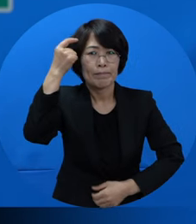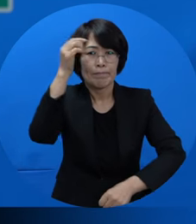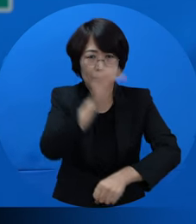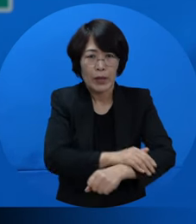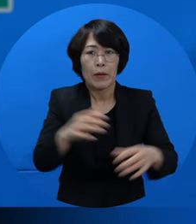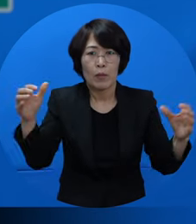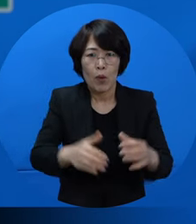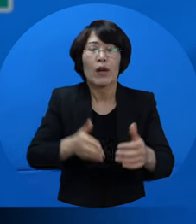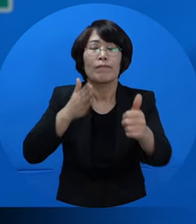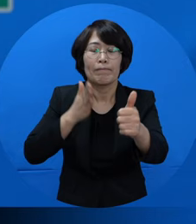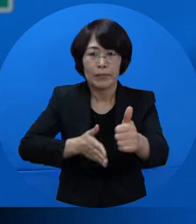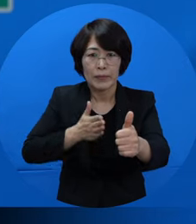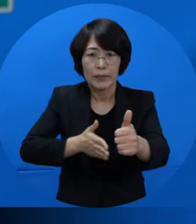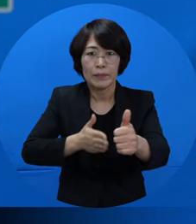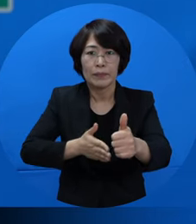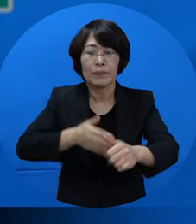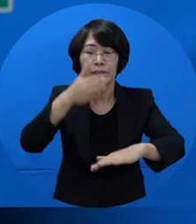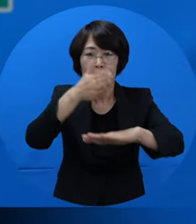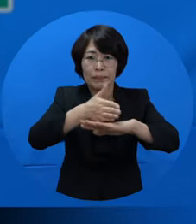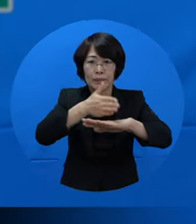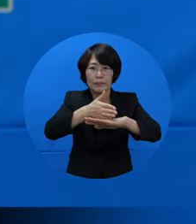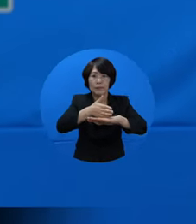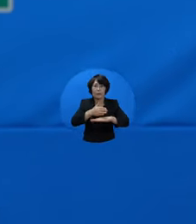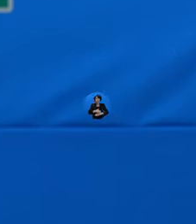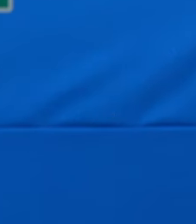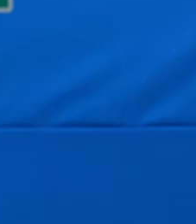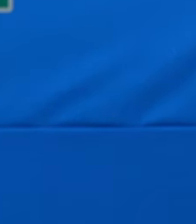모아 주시기를 당부 드립니다 감사합니다